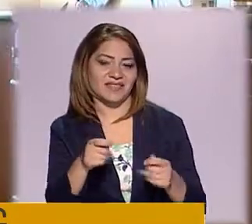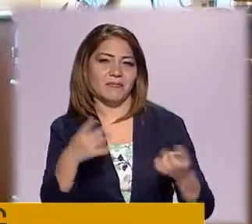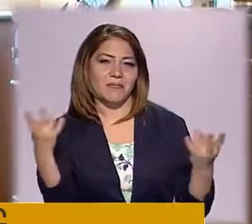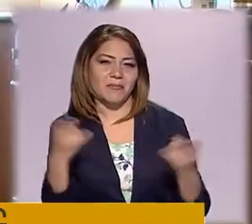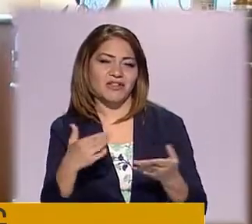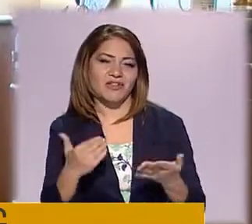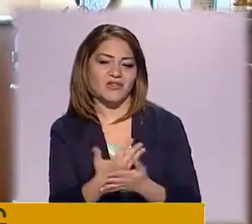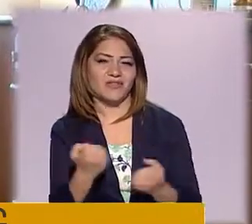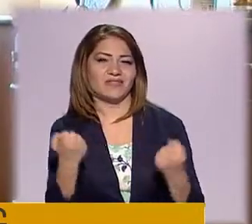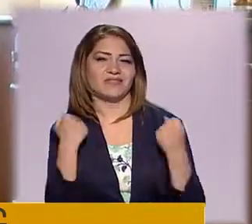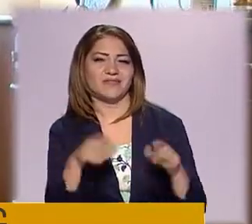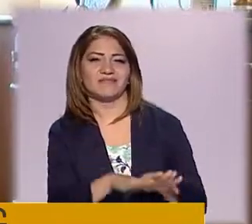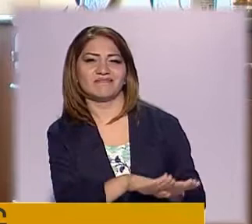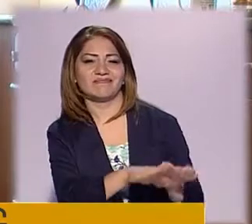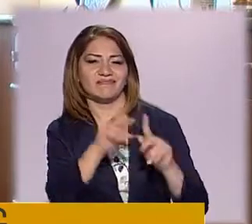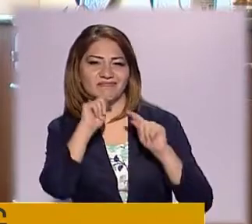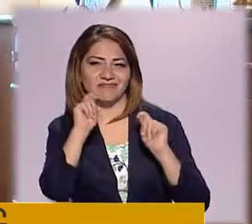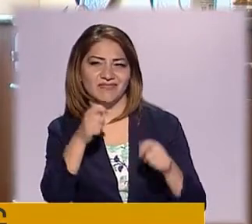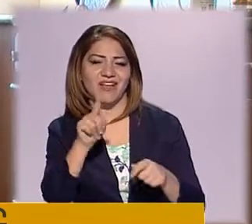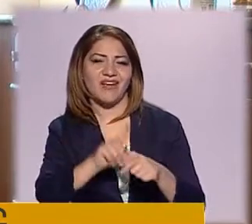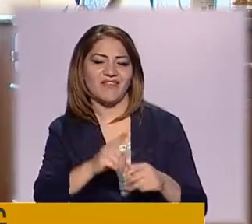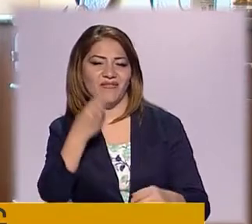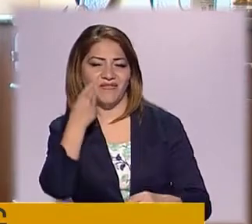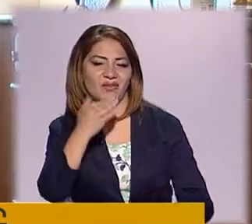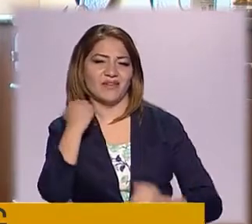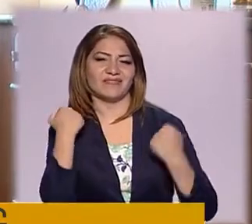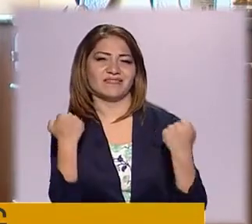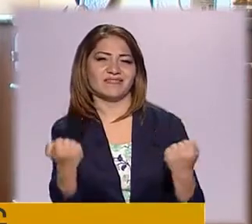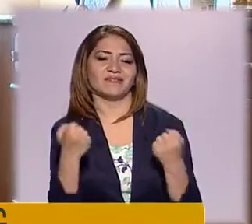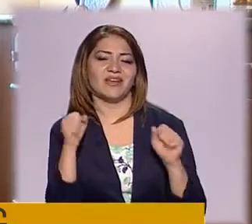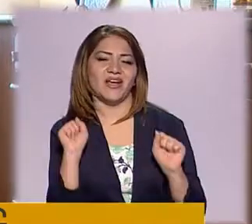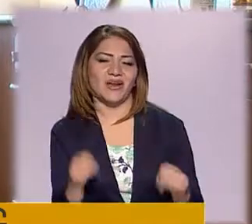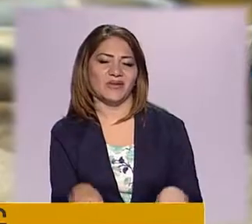անհրաժեշտ նոր սպորտագույք, որն անհամեմատ կբարձրացնի